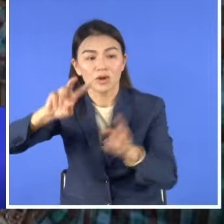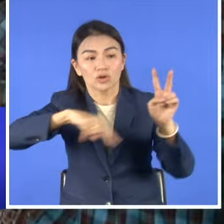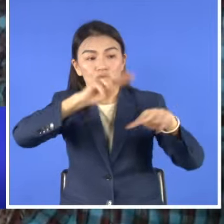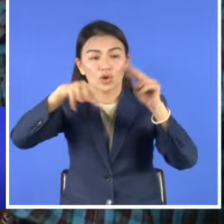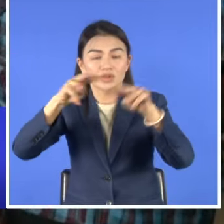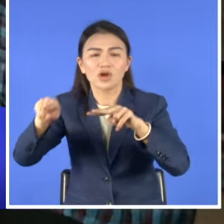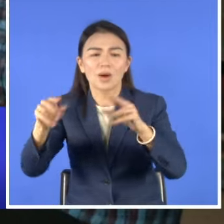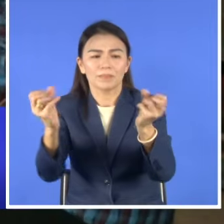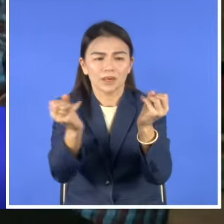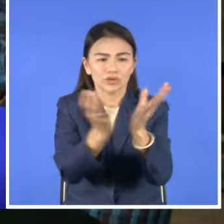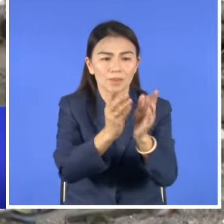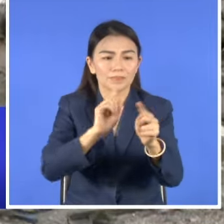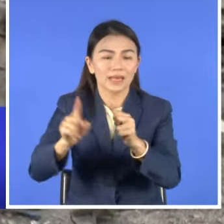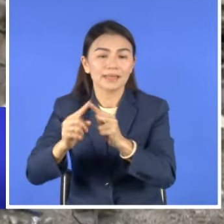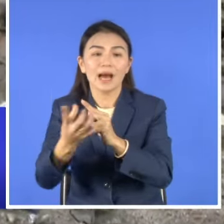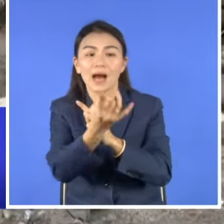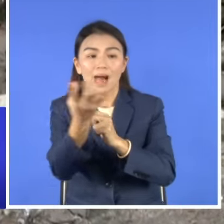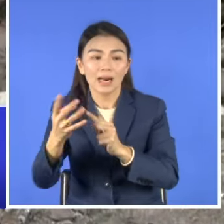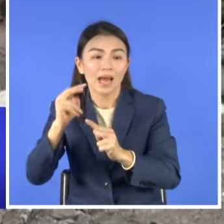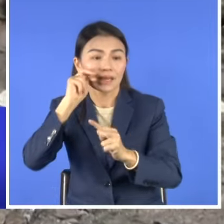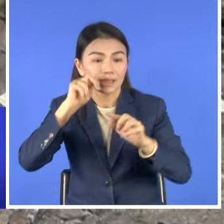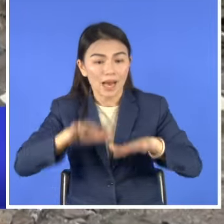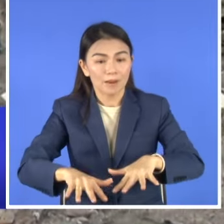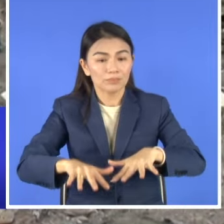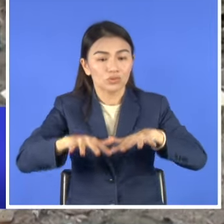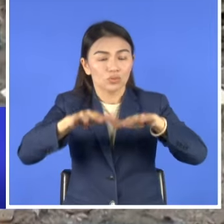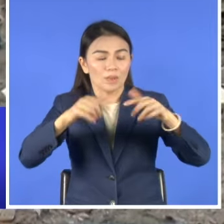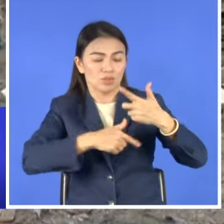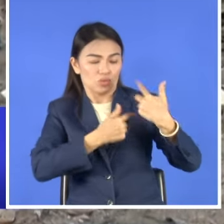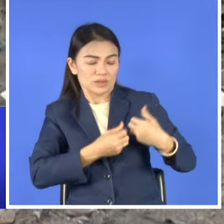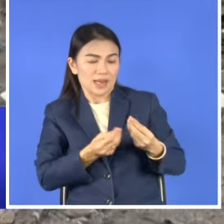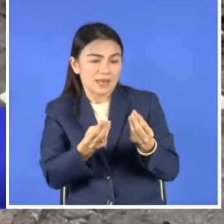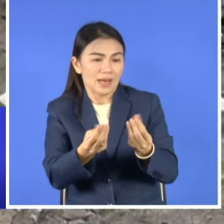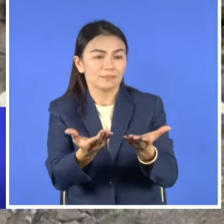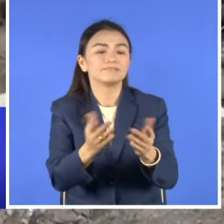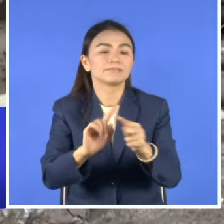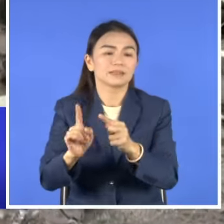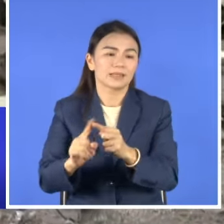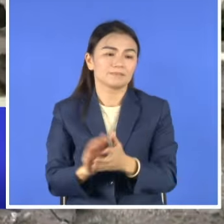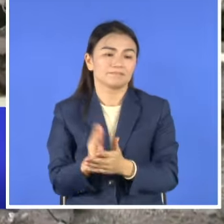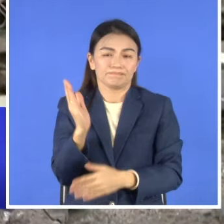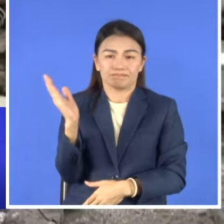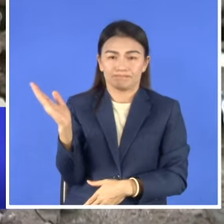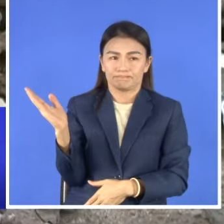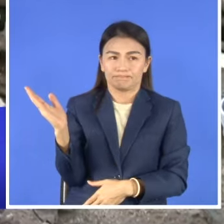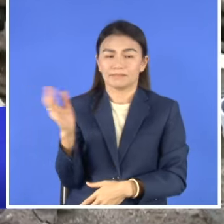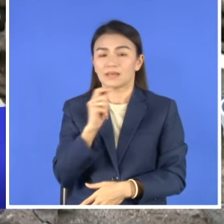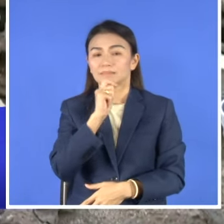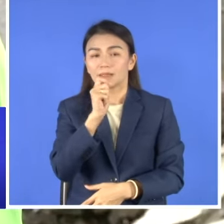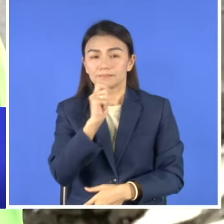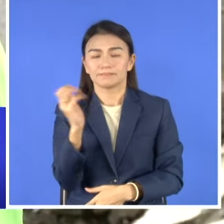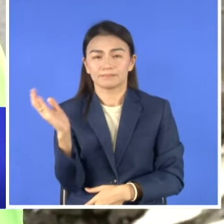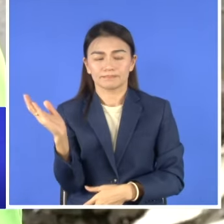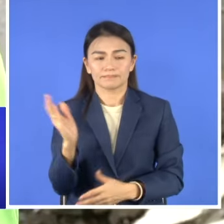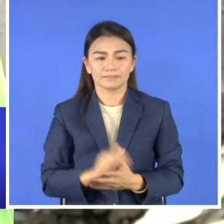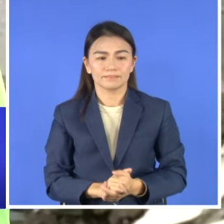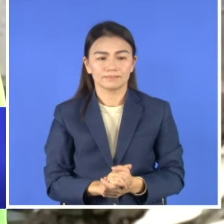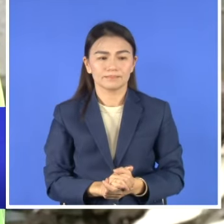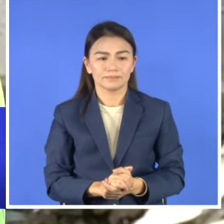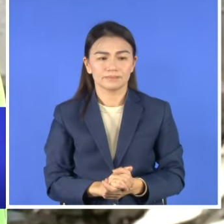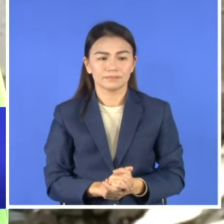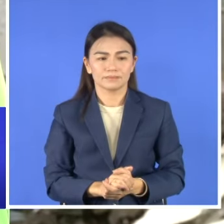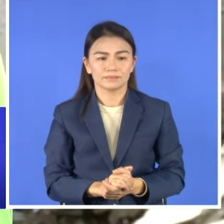เรือนประชาชนหลังจากที่ถูกน้ำท่วมและก็ให้กำลังใจเดี๋ยวฟังเสียงท่านอ้นหน่อยนะครับคำที่